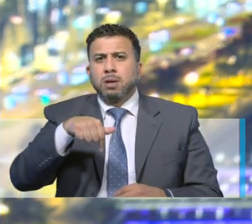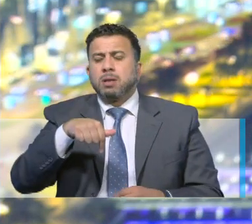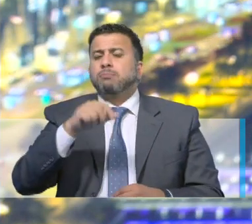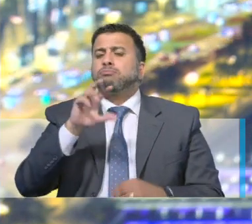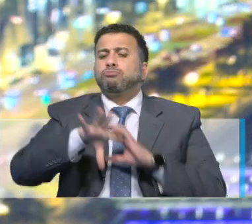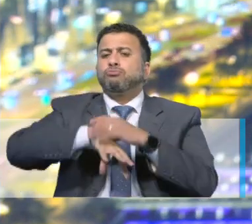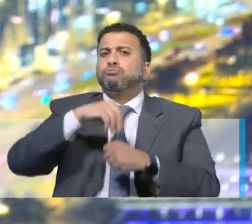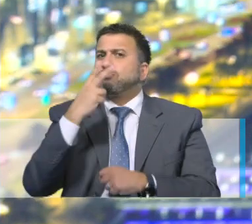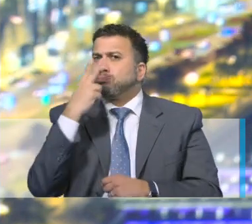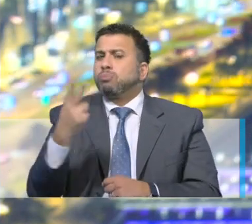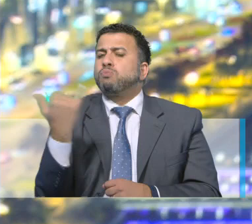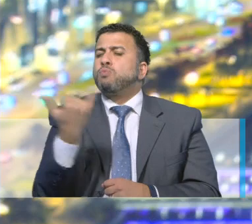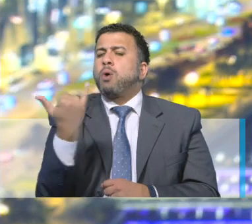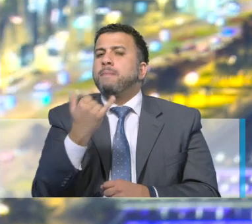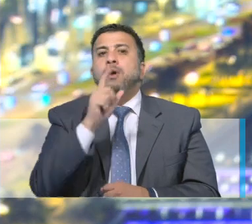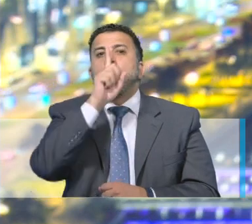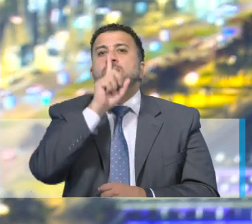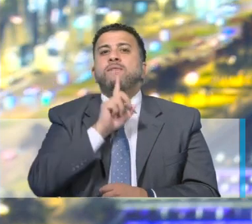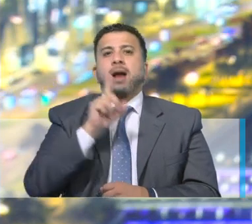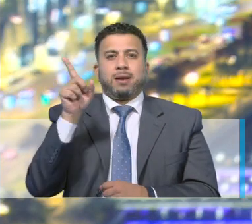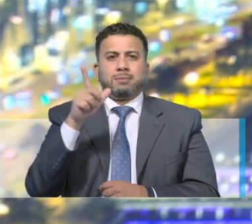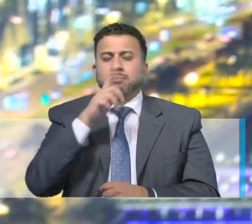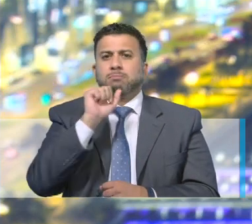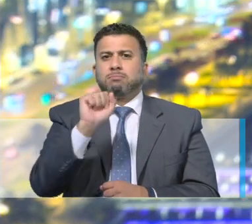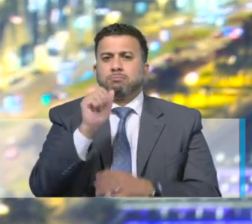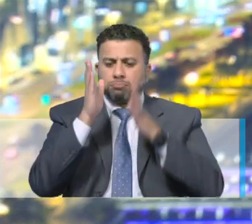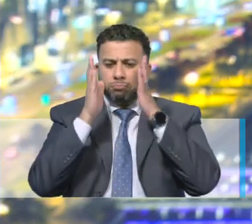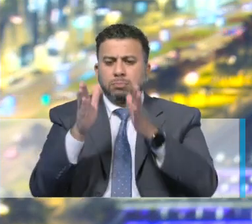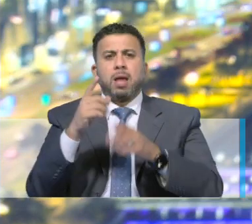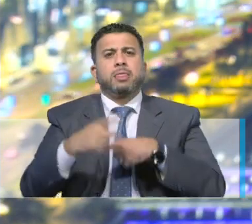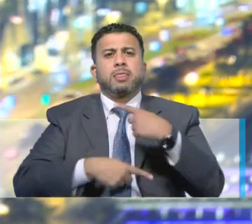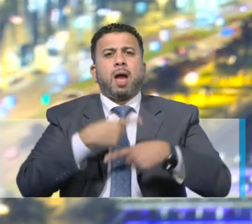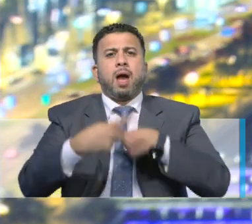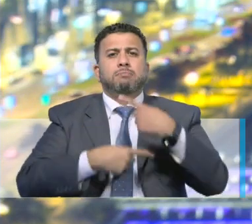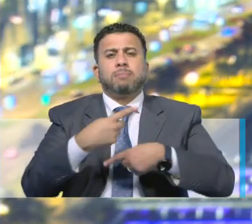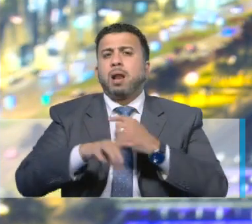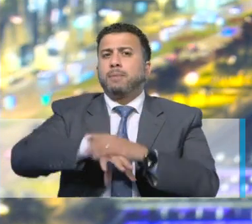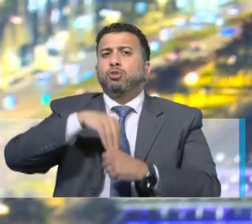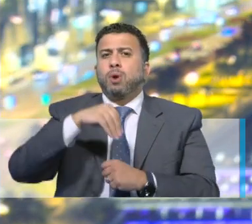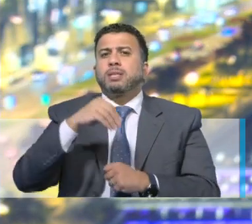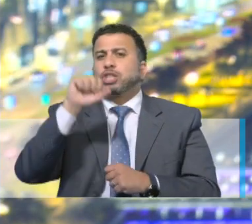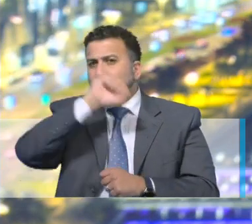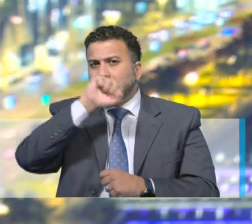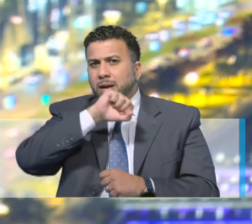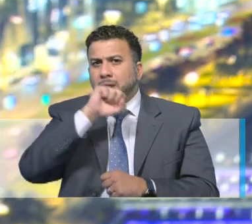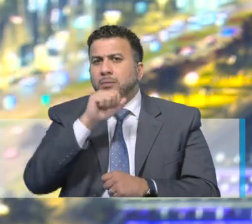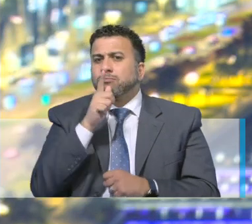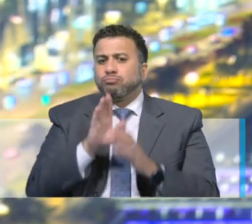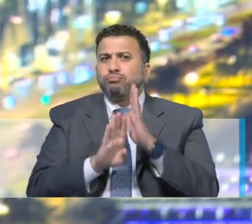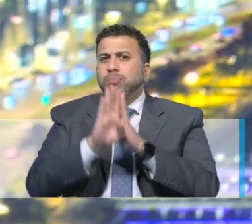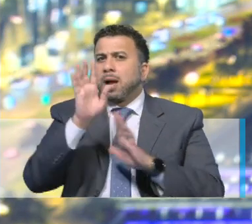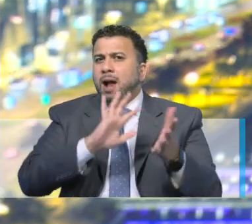التنمويه والحيويه في مدينه خرف كانان في اطار حرص سموه الدائم على متابعه مشروعات الاماره